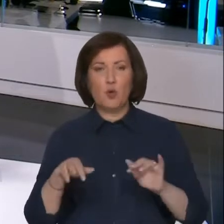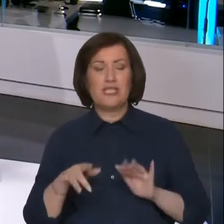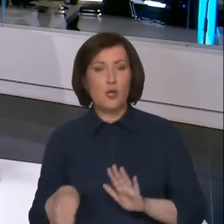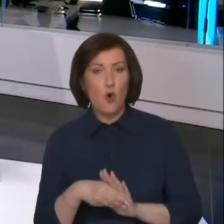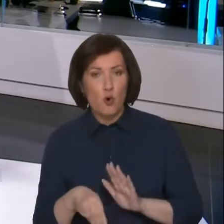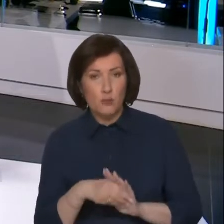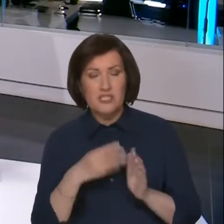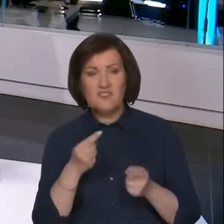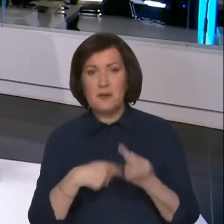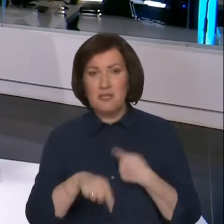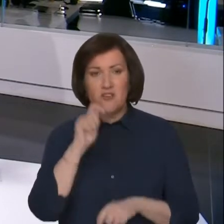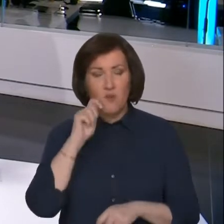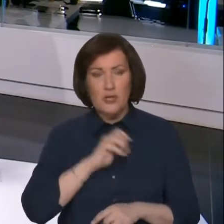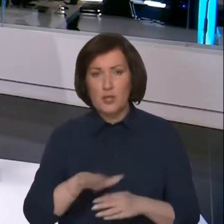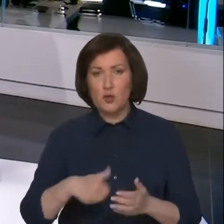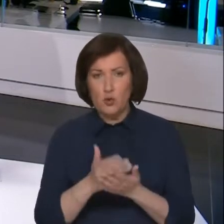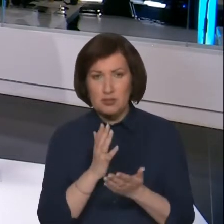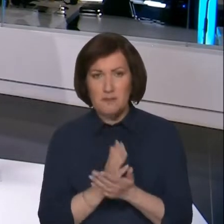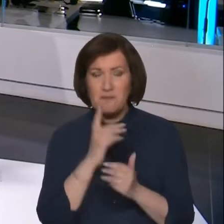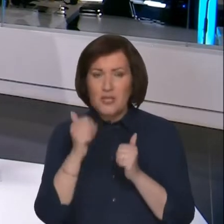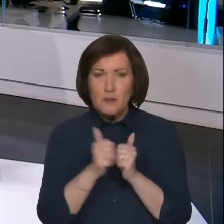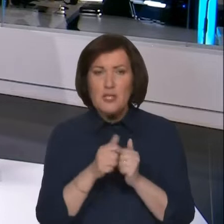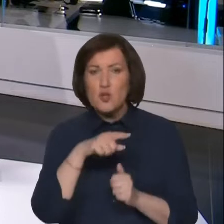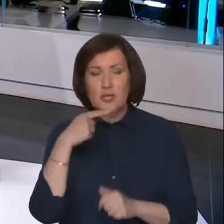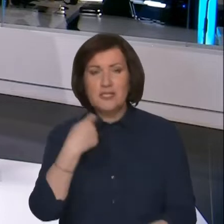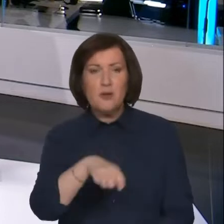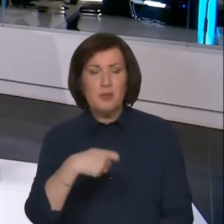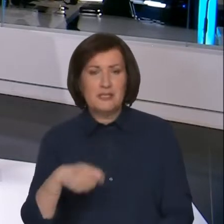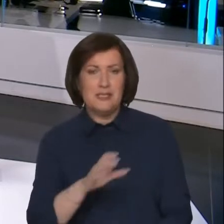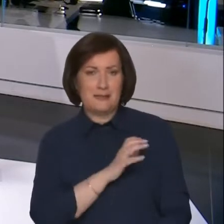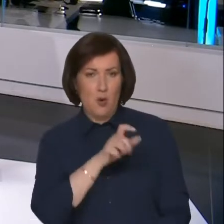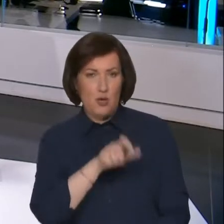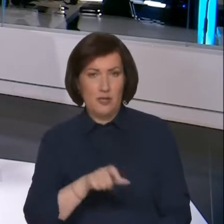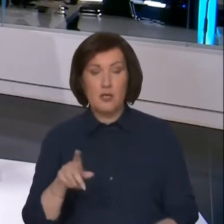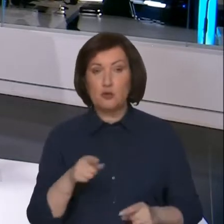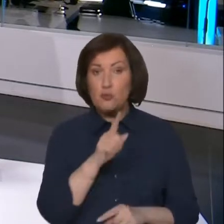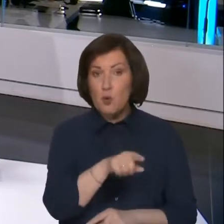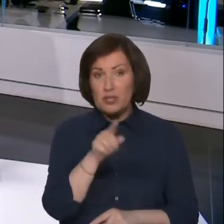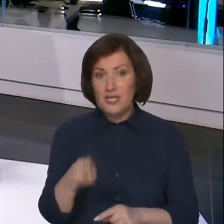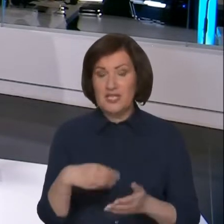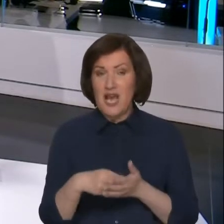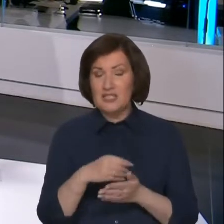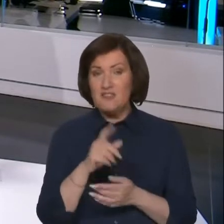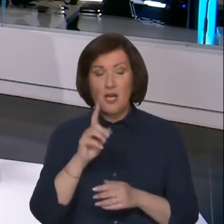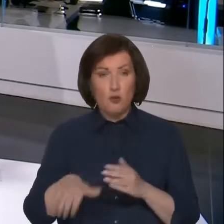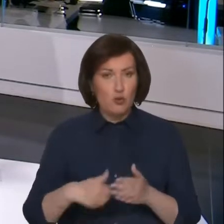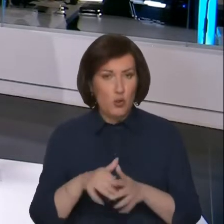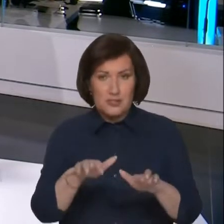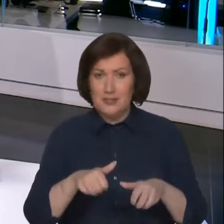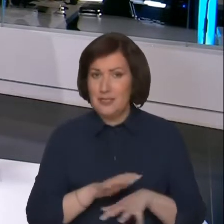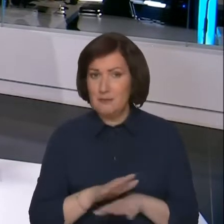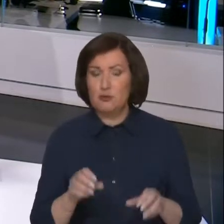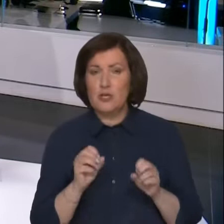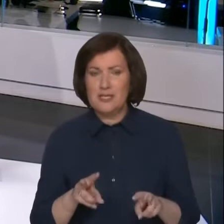корупції, свій бізнес в Україні досі мають наближені до російського президента олігархи. Чому їхні активи досі не забрали, в чому